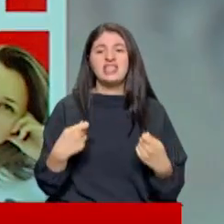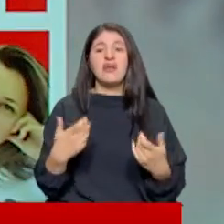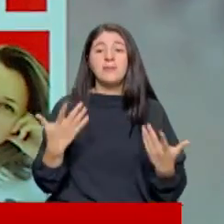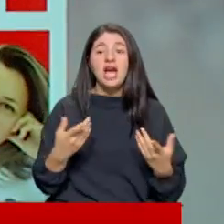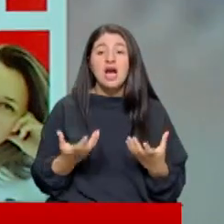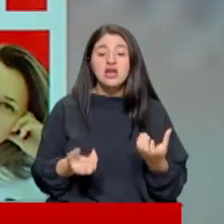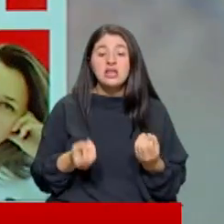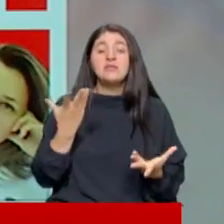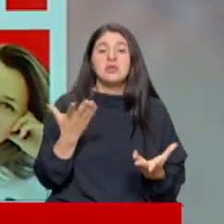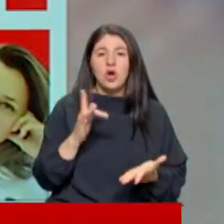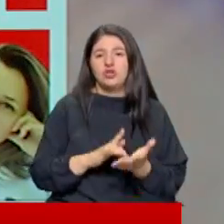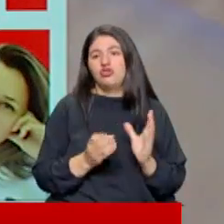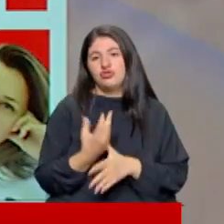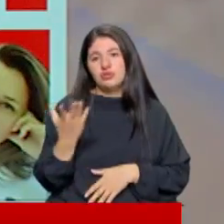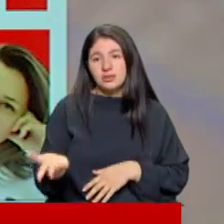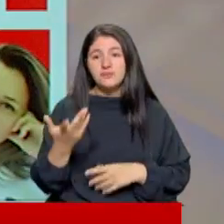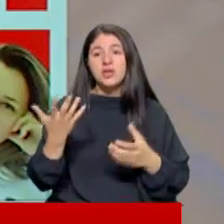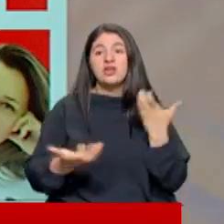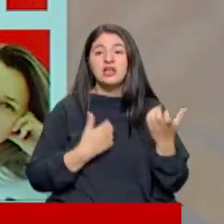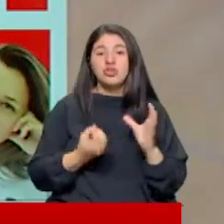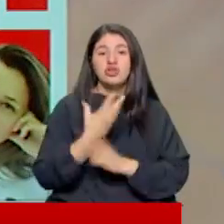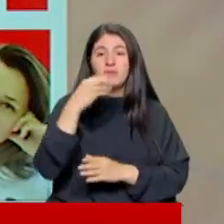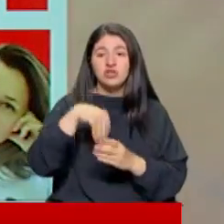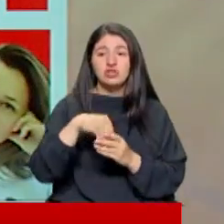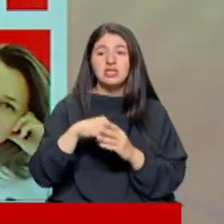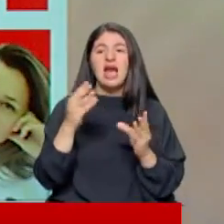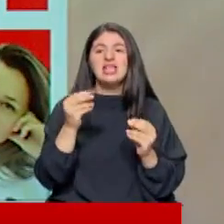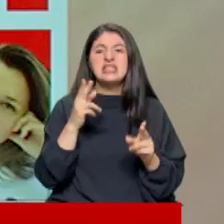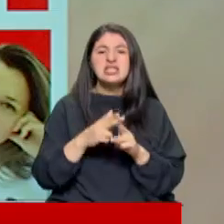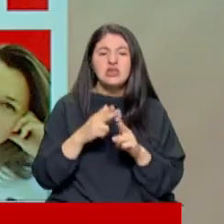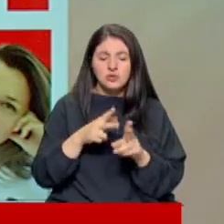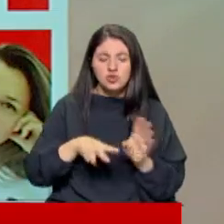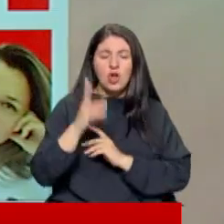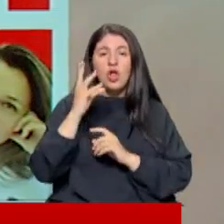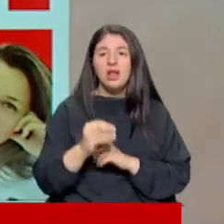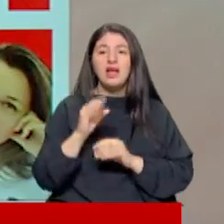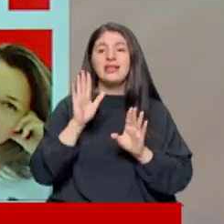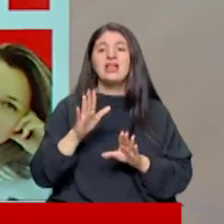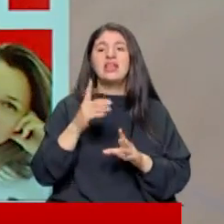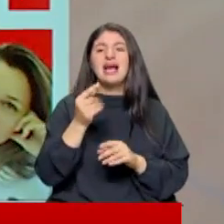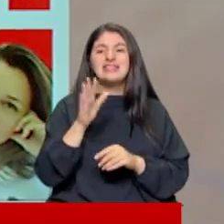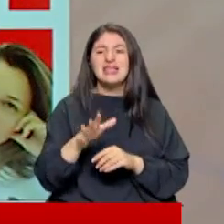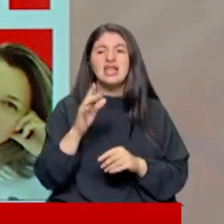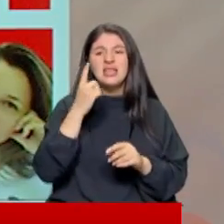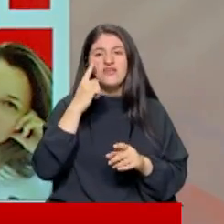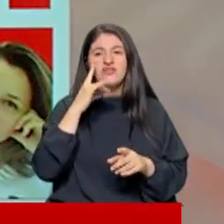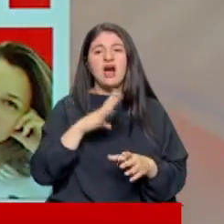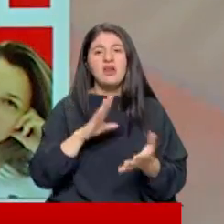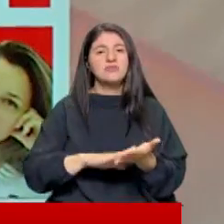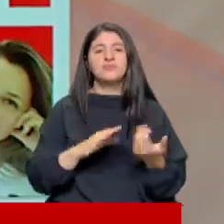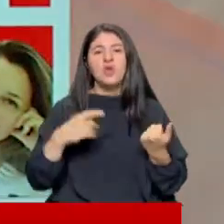bile karşılayamadığı ortaya çıktı. Kaynak yaratmak için en kestirme yol olan kalan az sayıdaki devlet